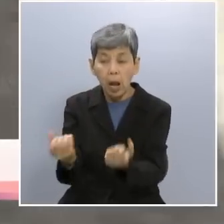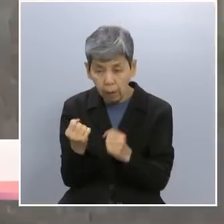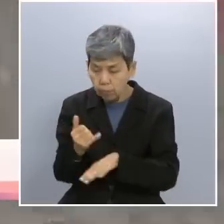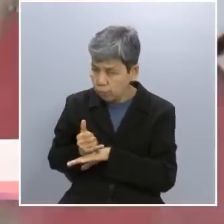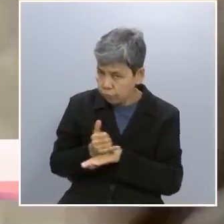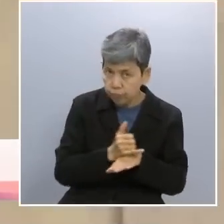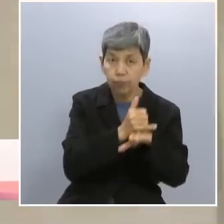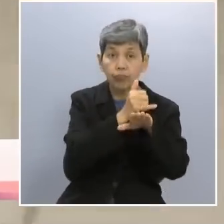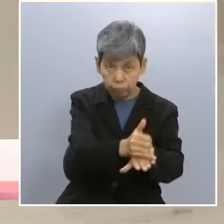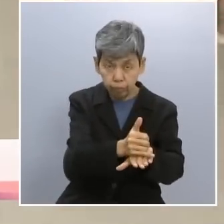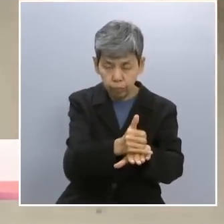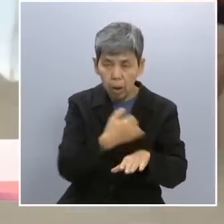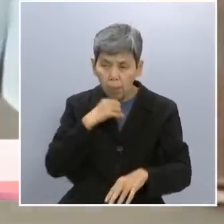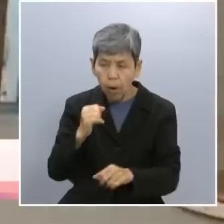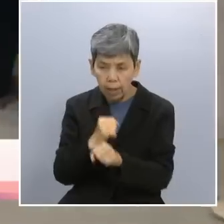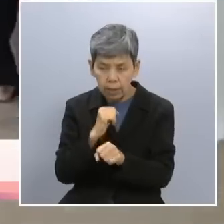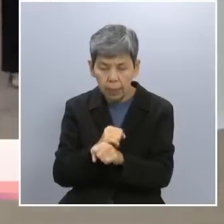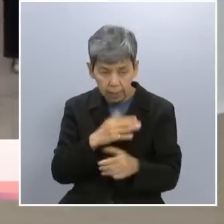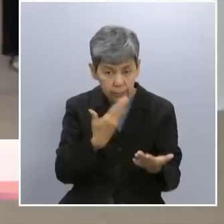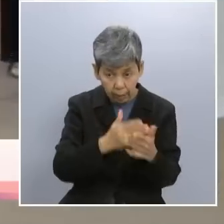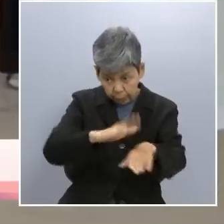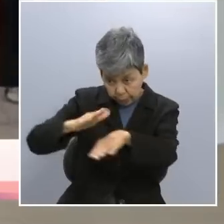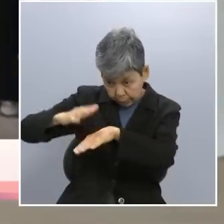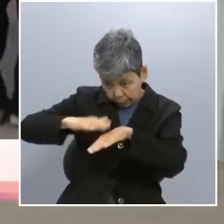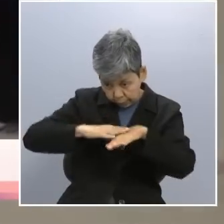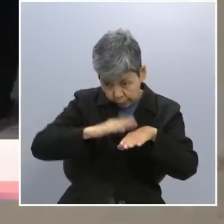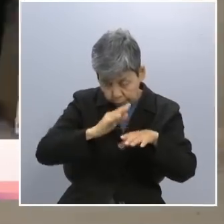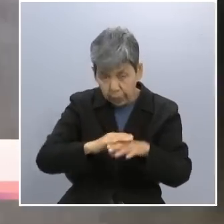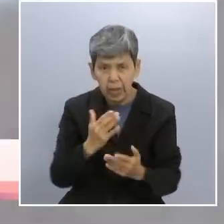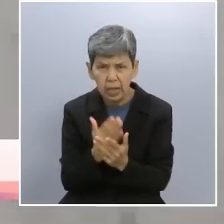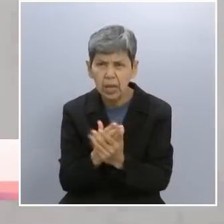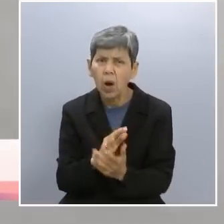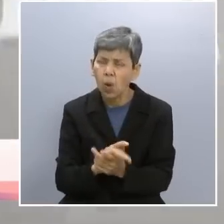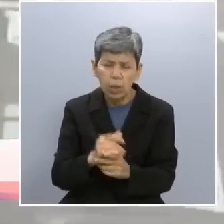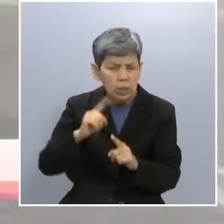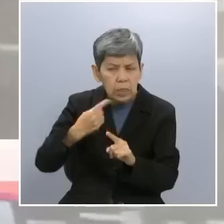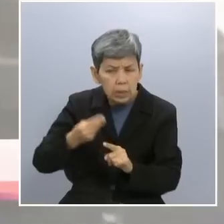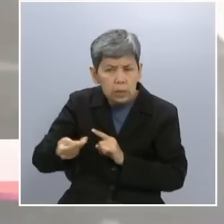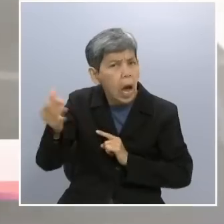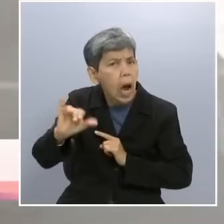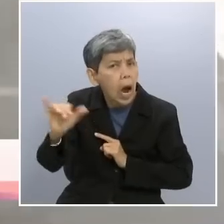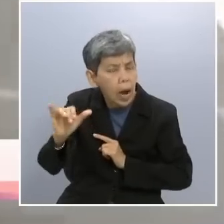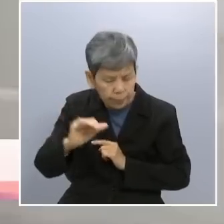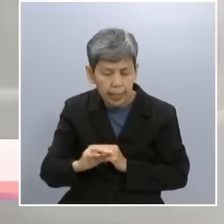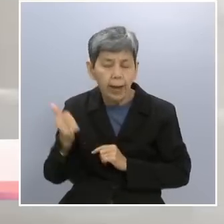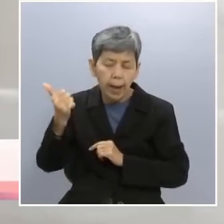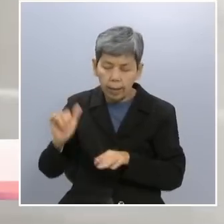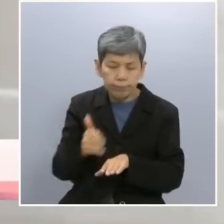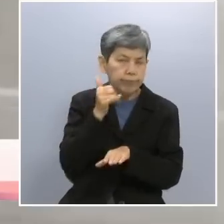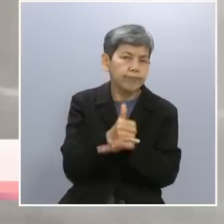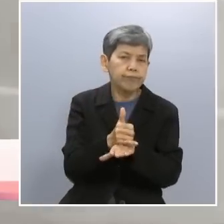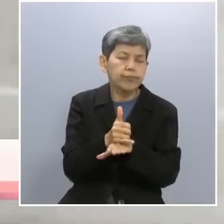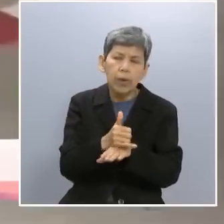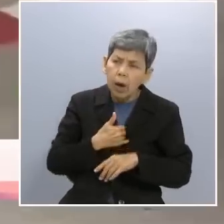ไปอ้างว่าจะชวนไปทวงหนี้กับลูกหนี้รายนึงที่ติดหนี้มาหลายเดือนแล้วจากนั้นชดาทิพย์ไ